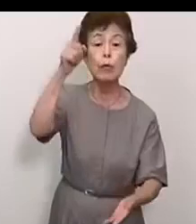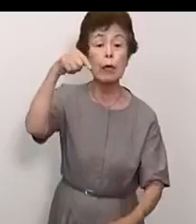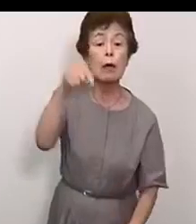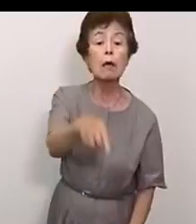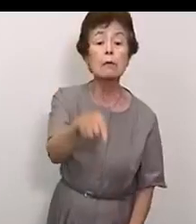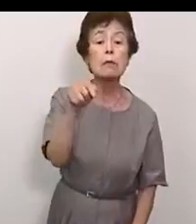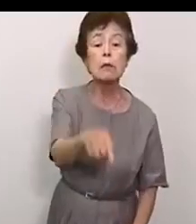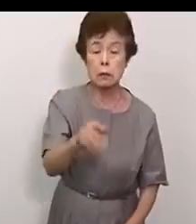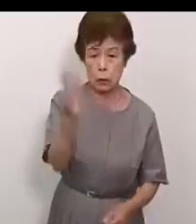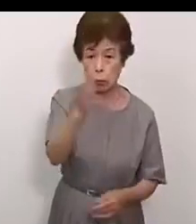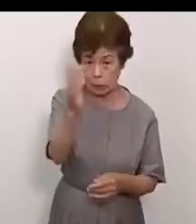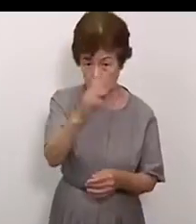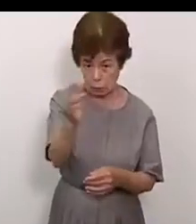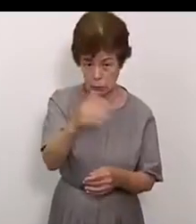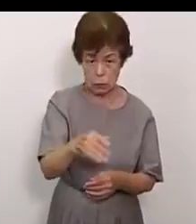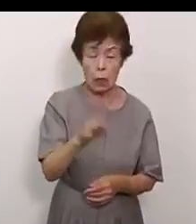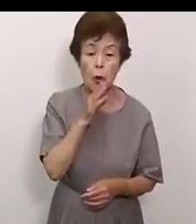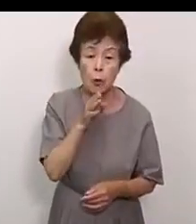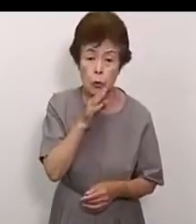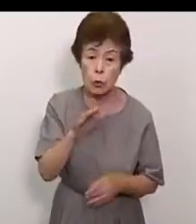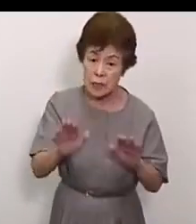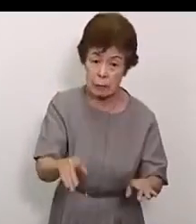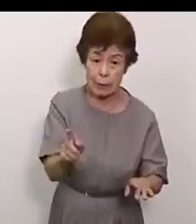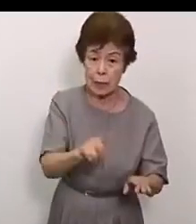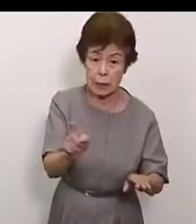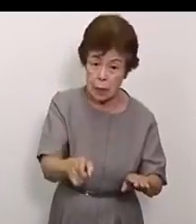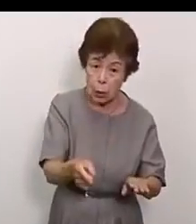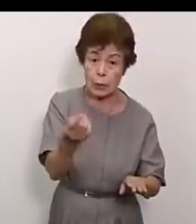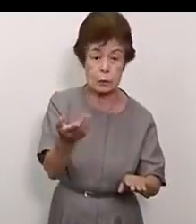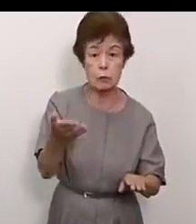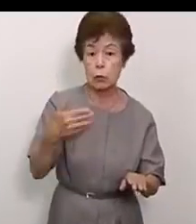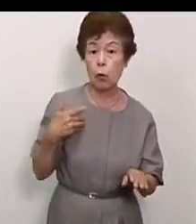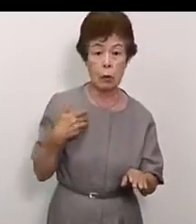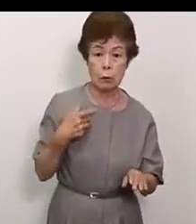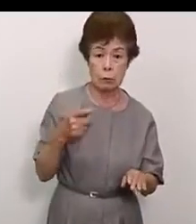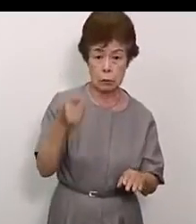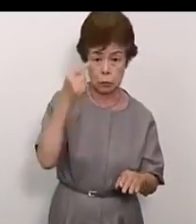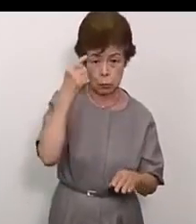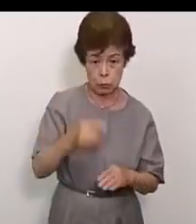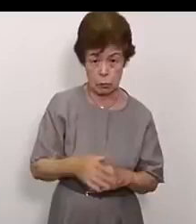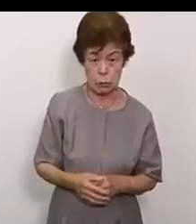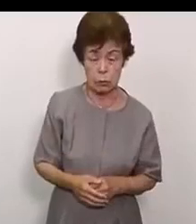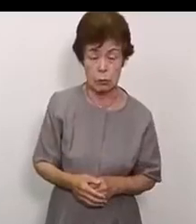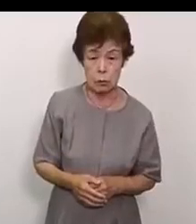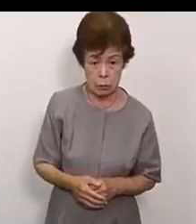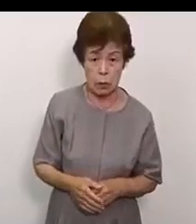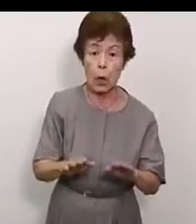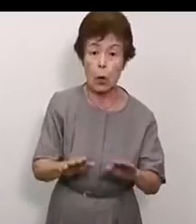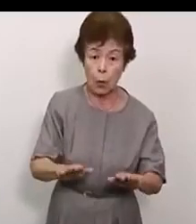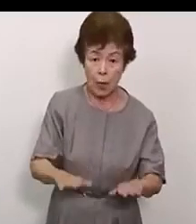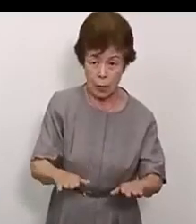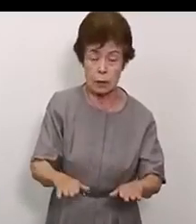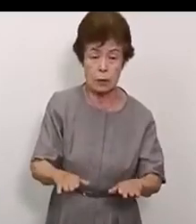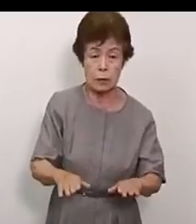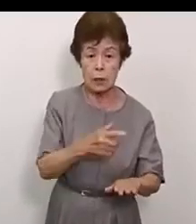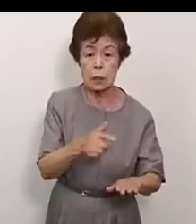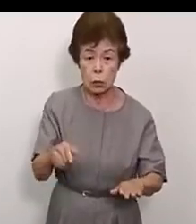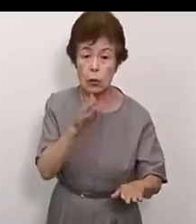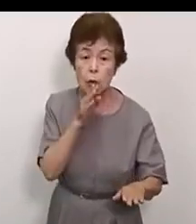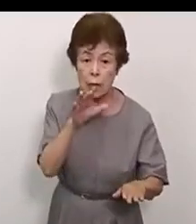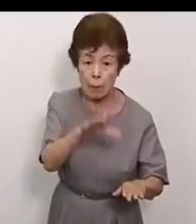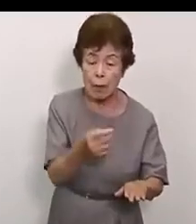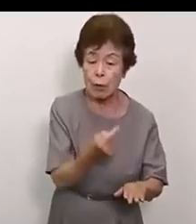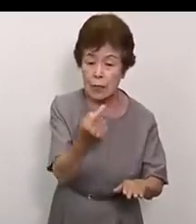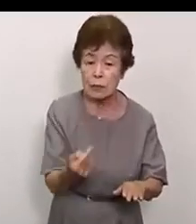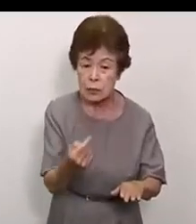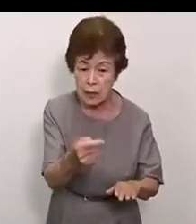知事だけを出してるんじゃ本当に今何が起こってるかわからないと思いますね。今回いろんな現場を訪ねて初め